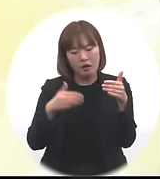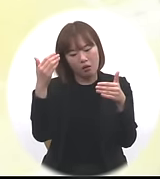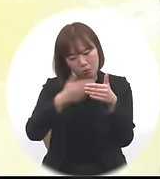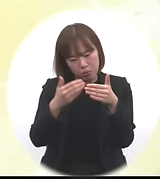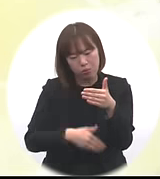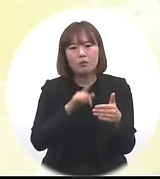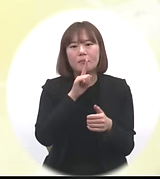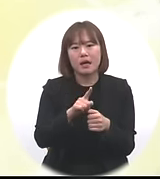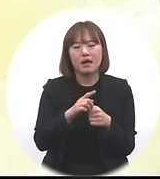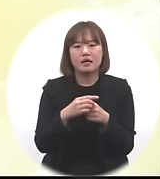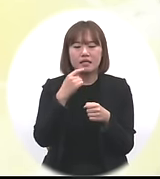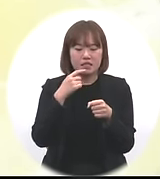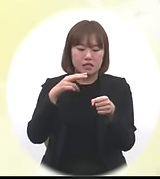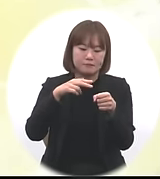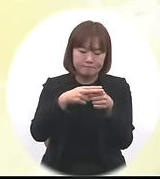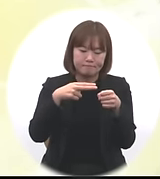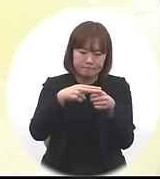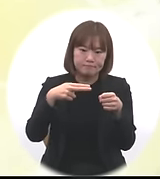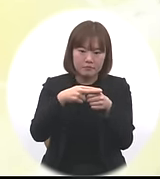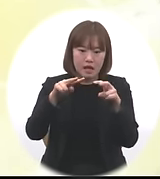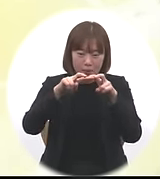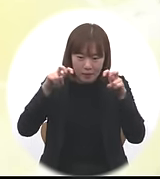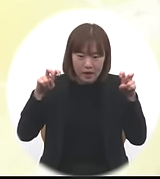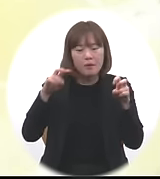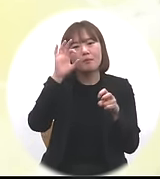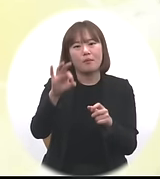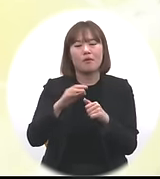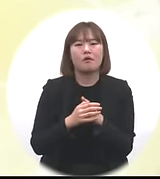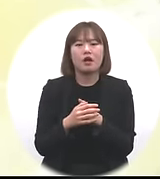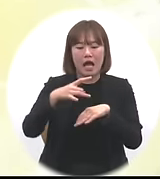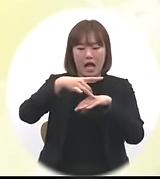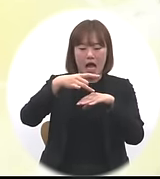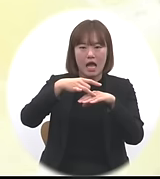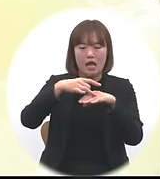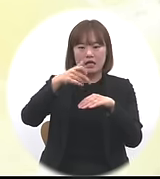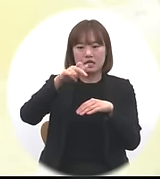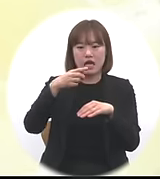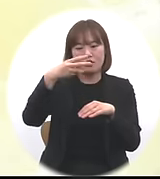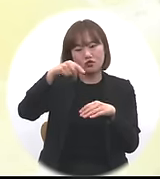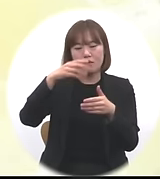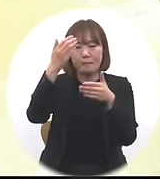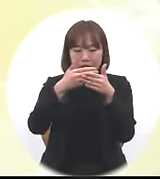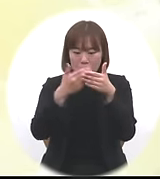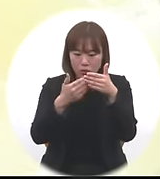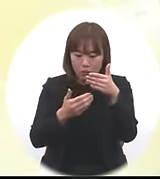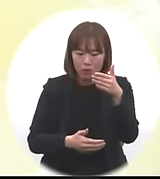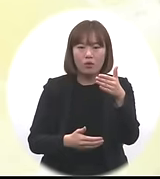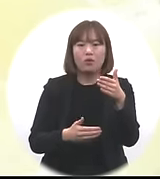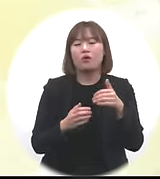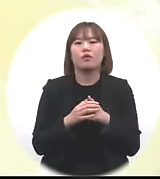약해진 부분입니다. 저 부분은 집에서 안 보이세요. 치과에서 열심히 닦고 건조해서 확대했을 때만 보입니다. 그런데 저렇게 칼슘이